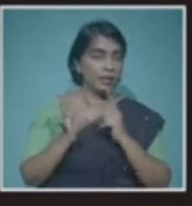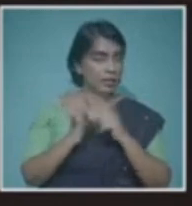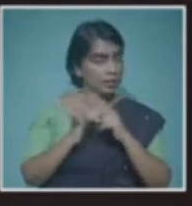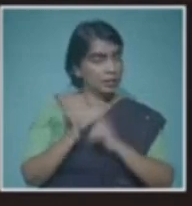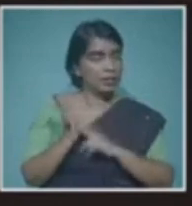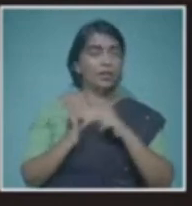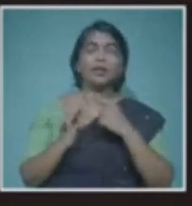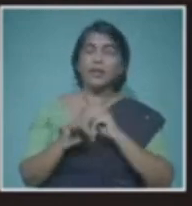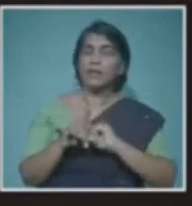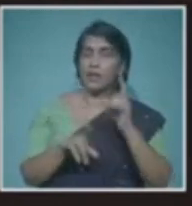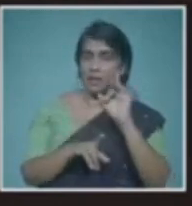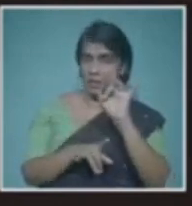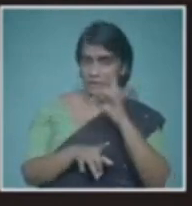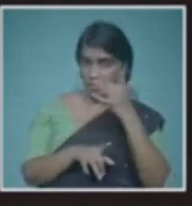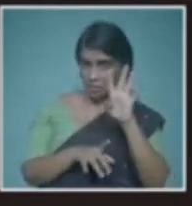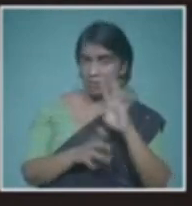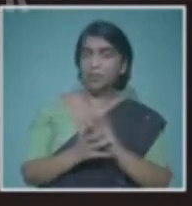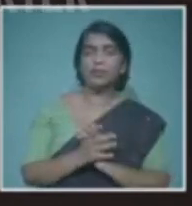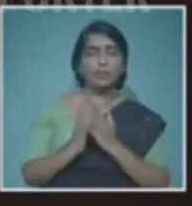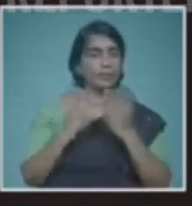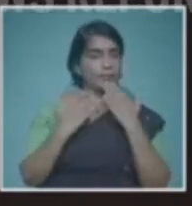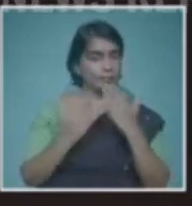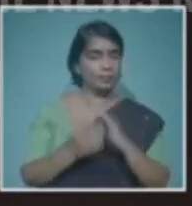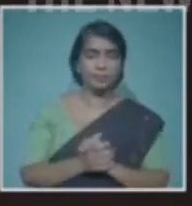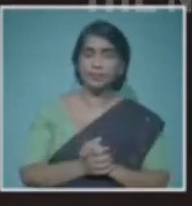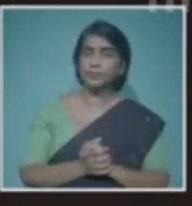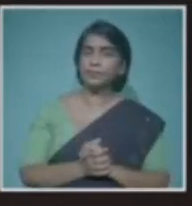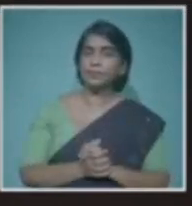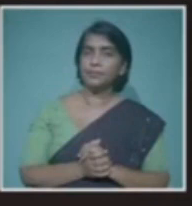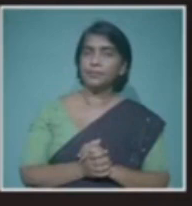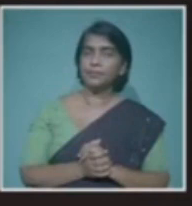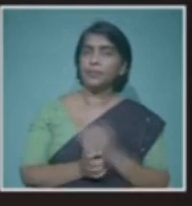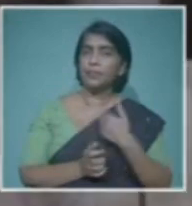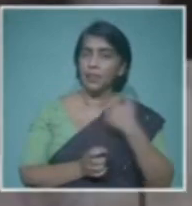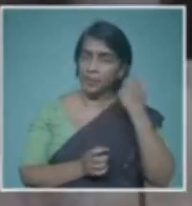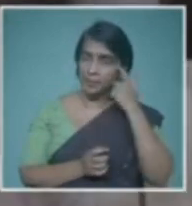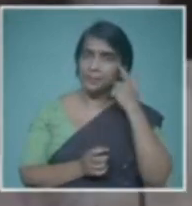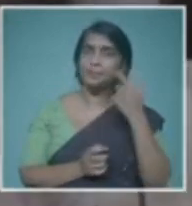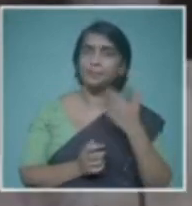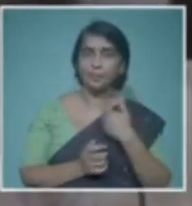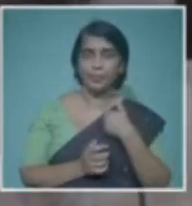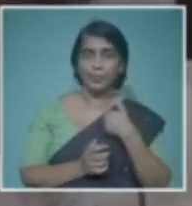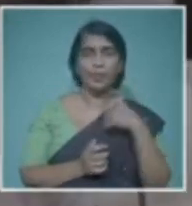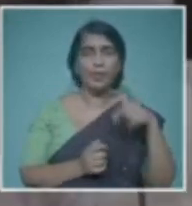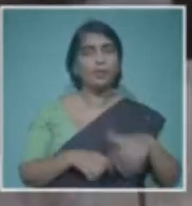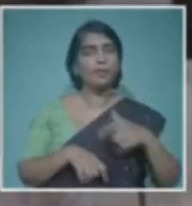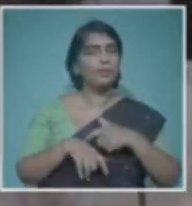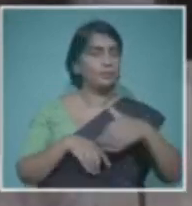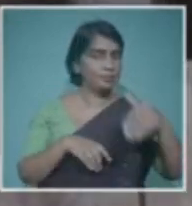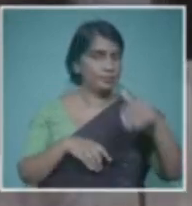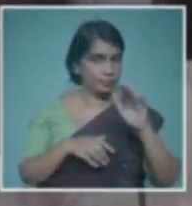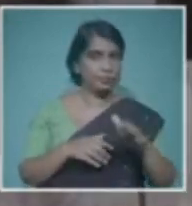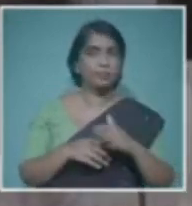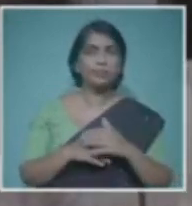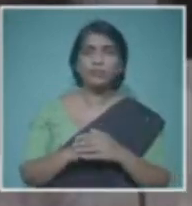බොහොම ස්තුතියි ගරු සභාපතිතුමියනි අපි දන්නවා මේ අපි මේ කාලය තුල විවාදයට